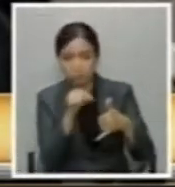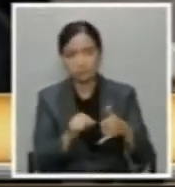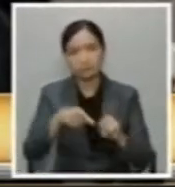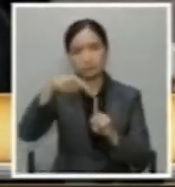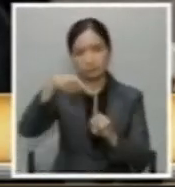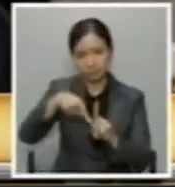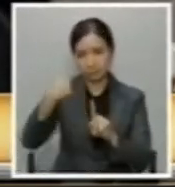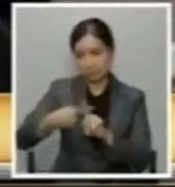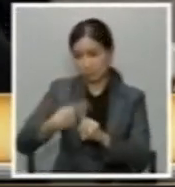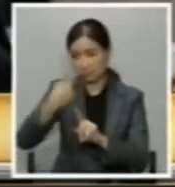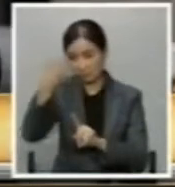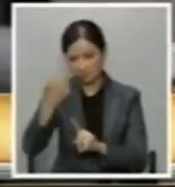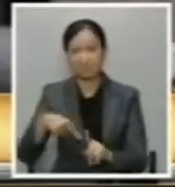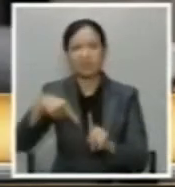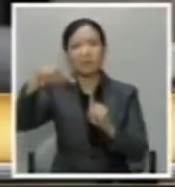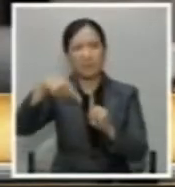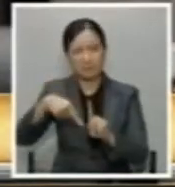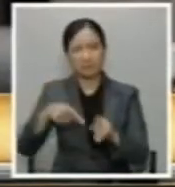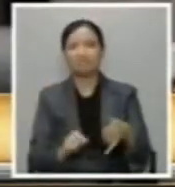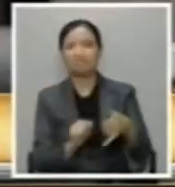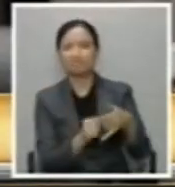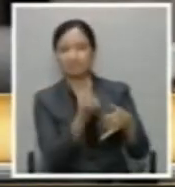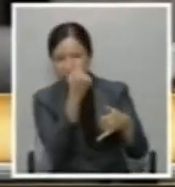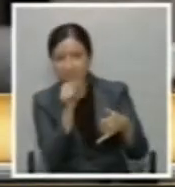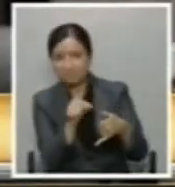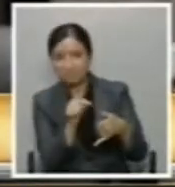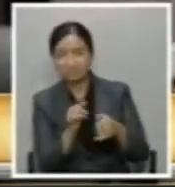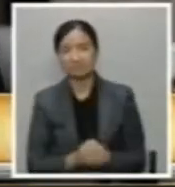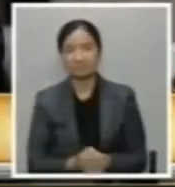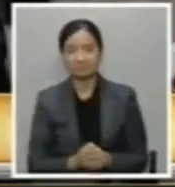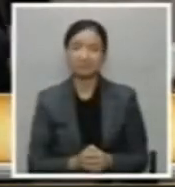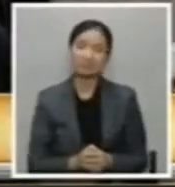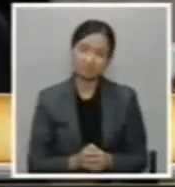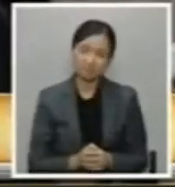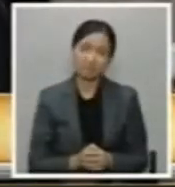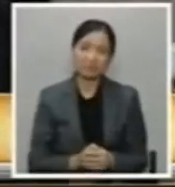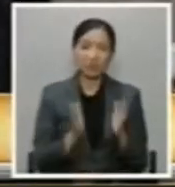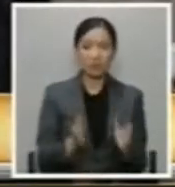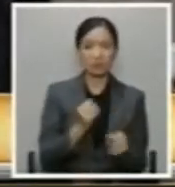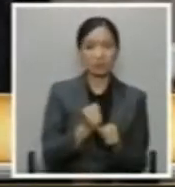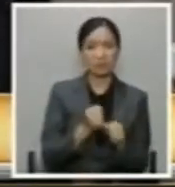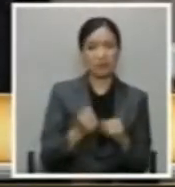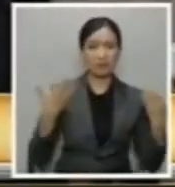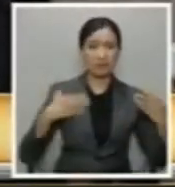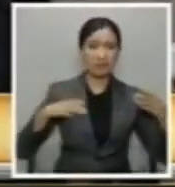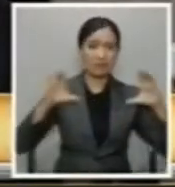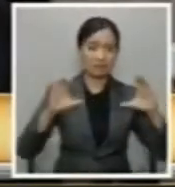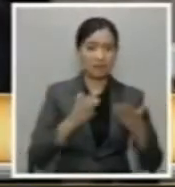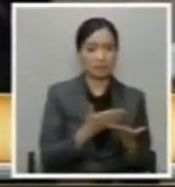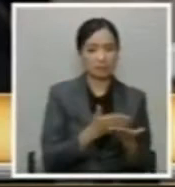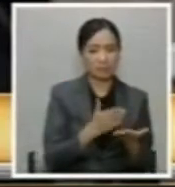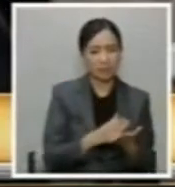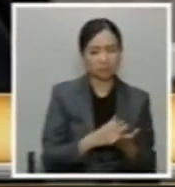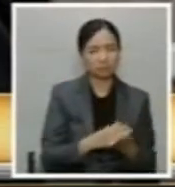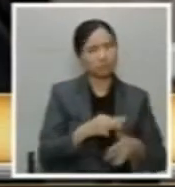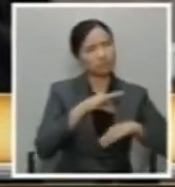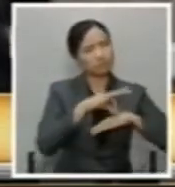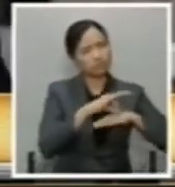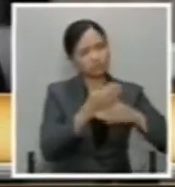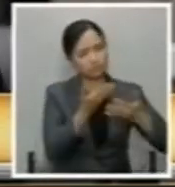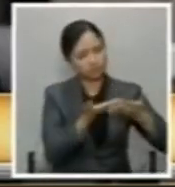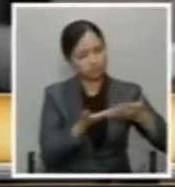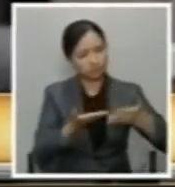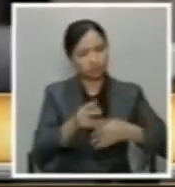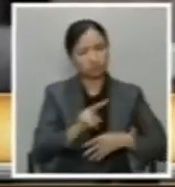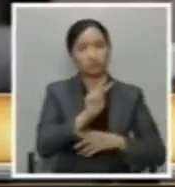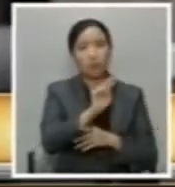ทต่อเดือนอันนี้เทียบกับบำนาญโดยเฉลี่ยของข้าราชการในระดับสูงถึงประมาณ 20,000